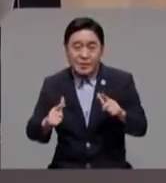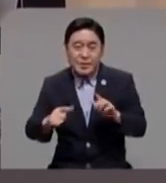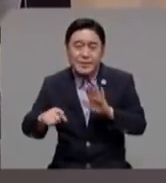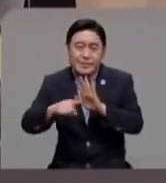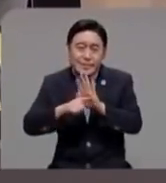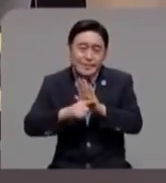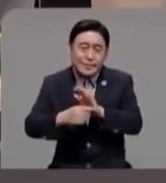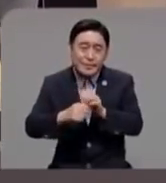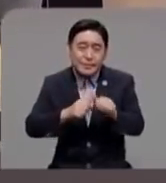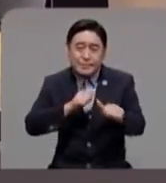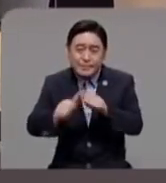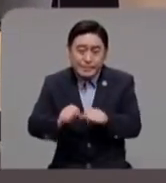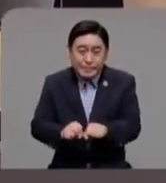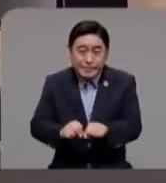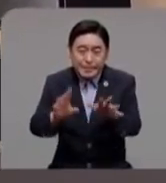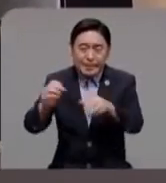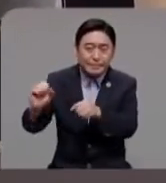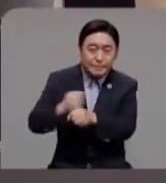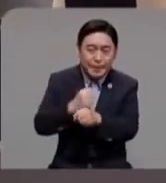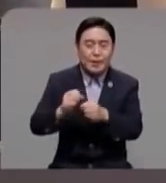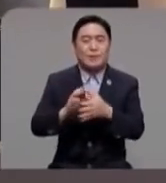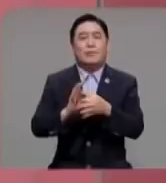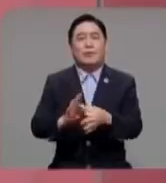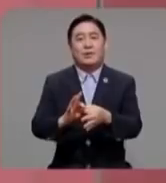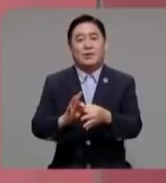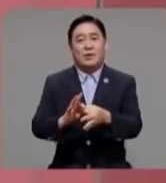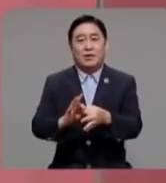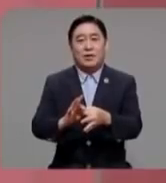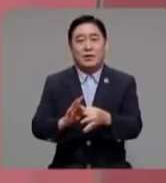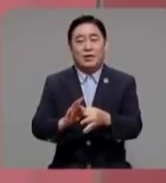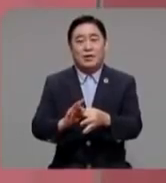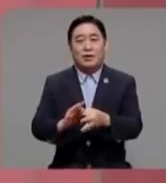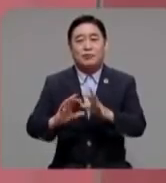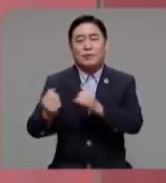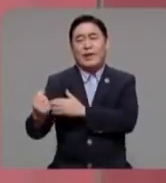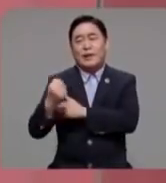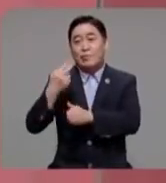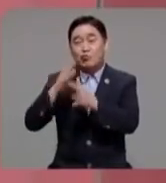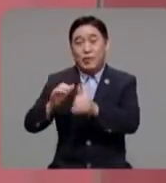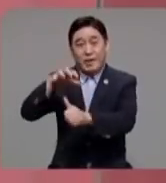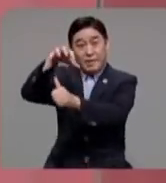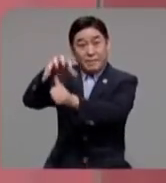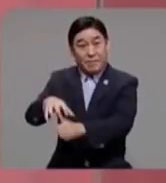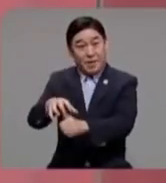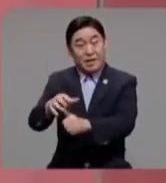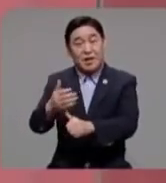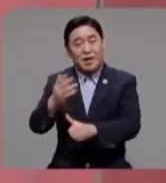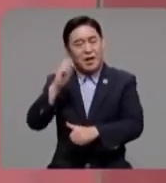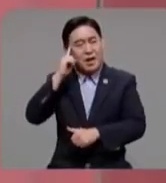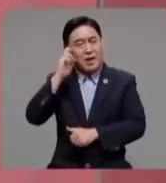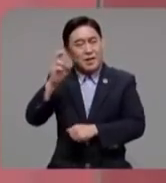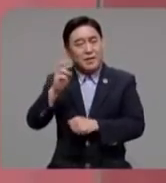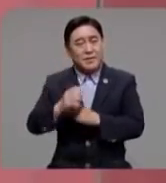네가티브와 공작으로 우리 후보에게 올가미를 씌울